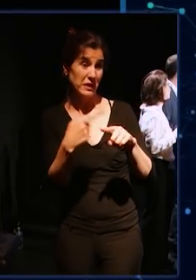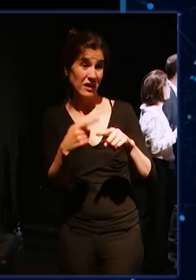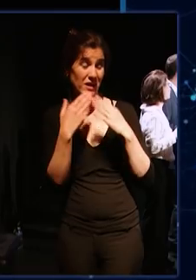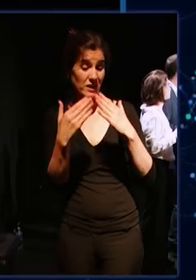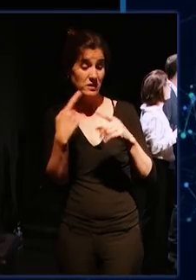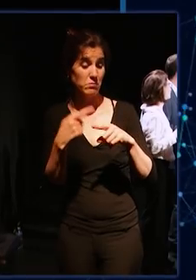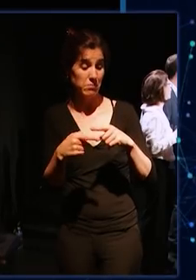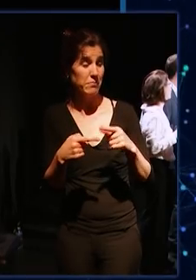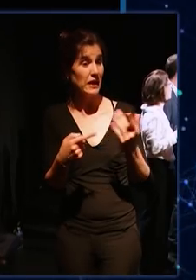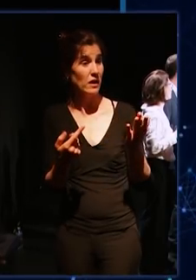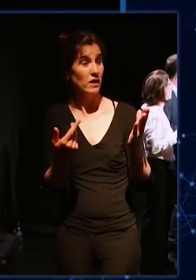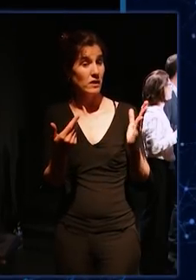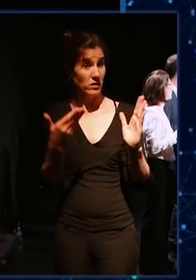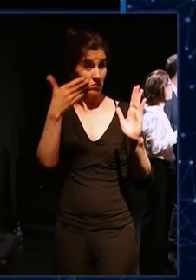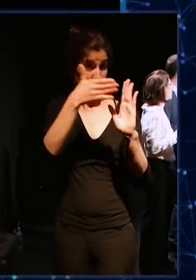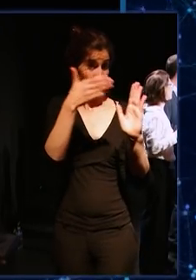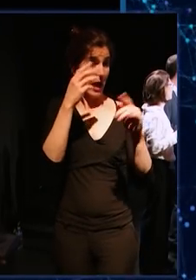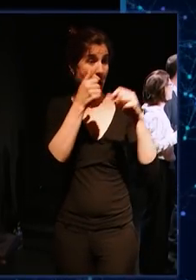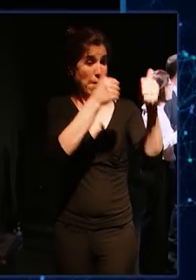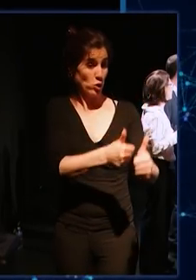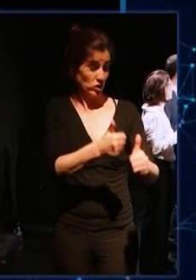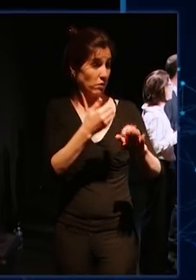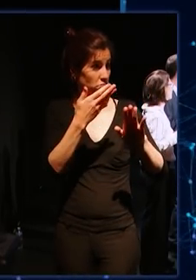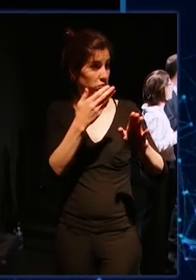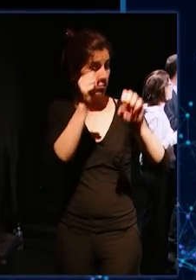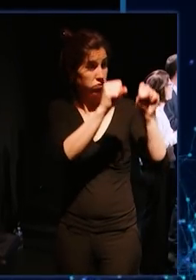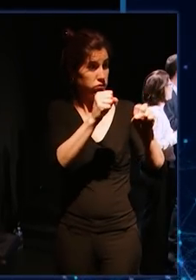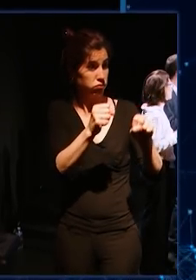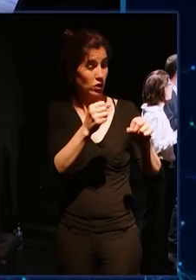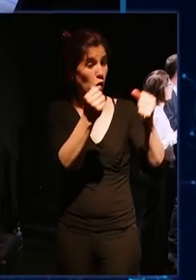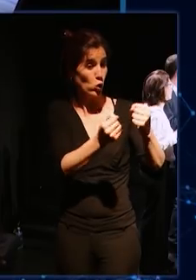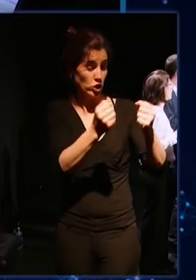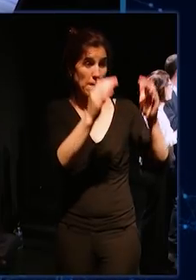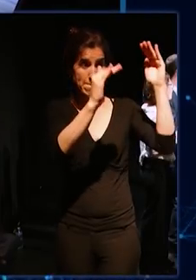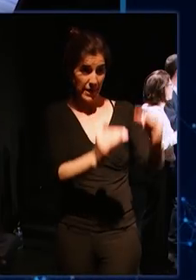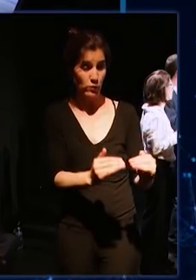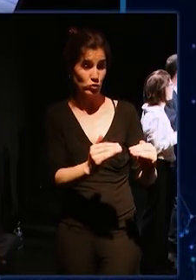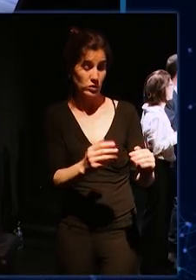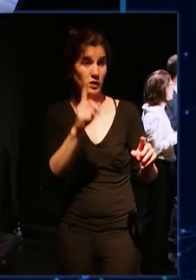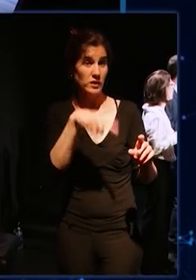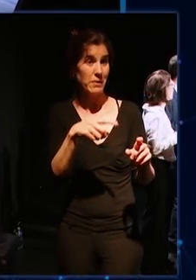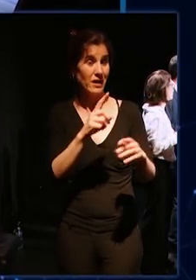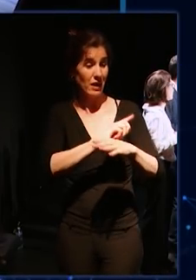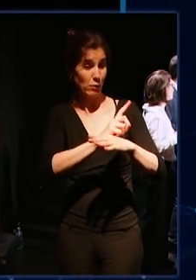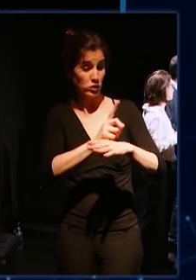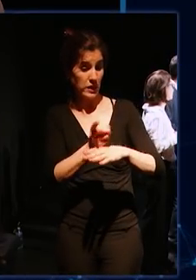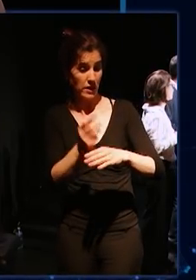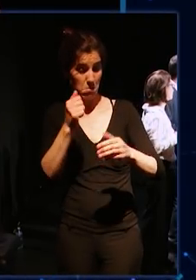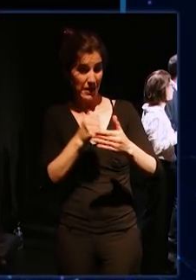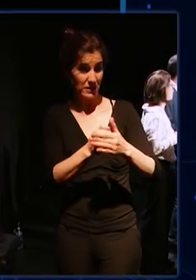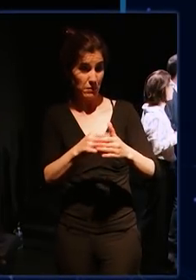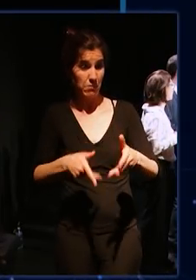vial en aquest municipi que crec que passa, entre altres motius, perquè s'ha pacificat i s'ha reduït la velocitat màxima permesa en el